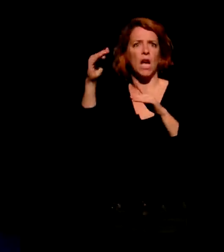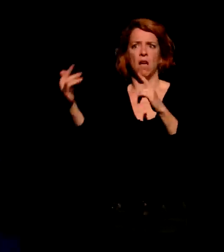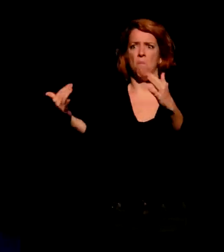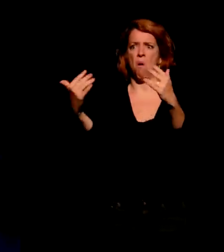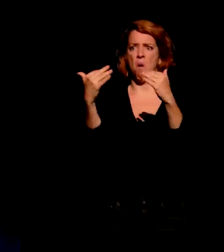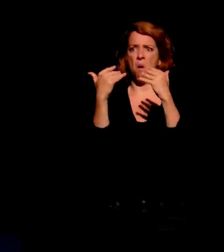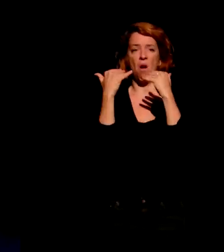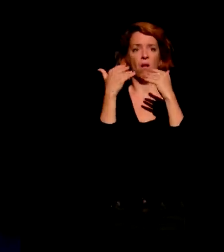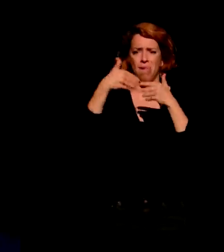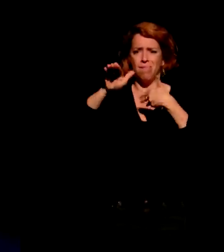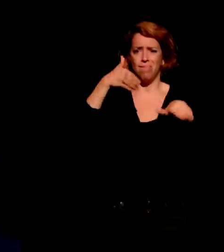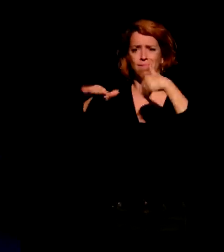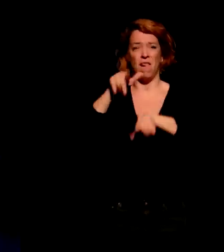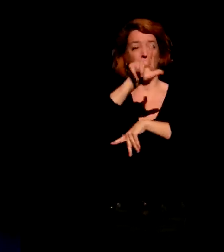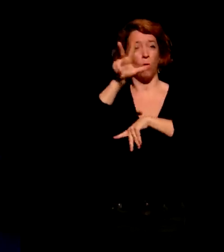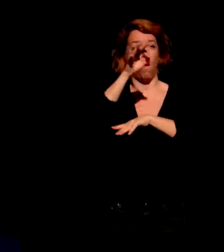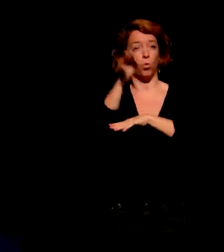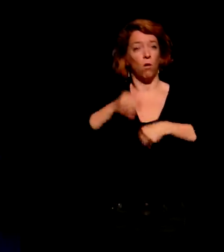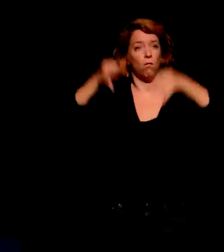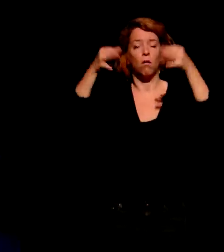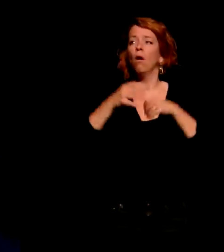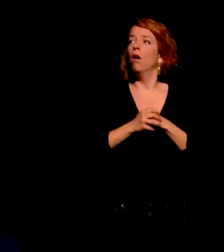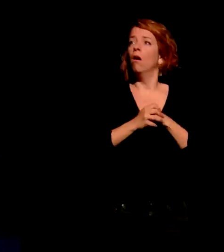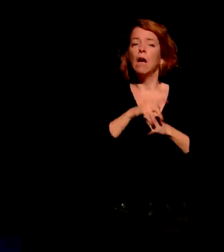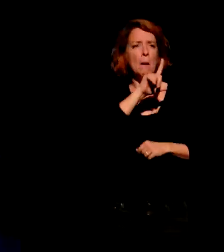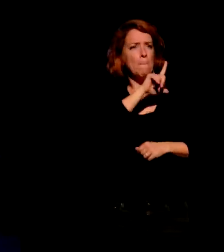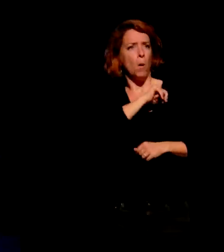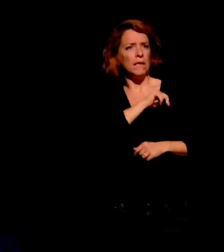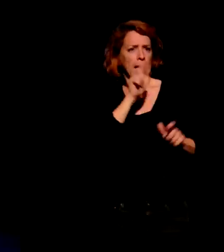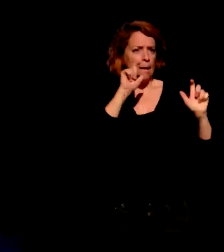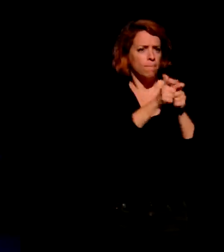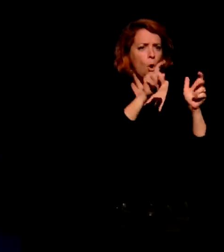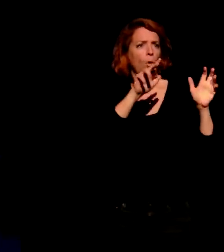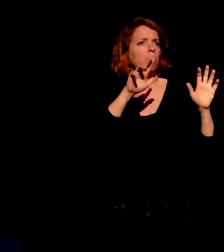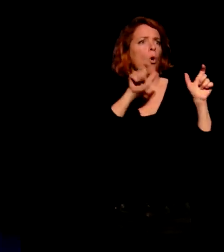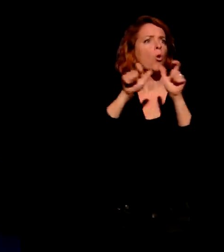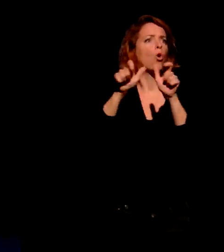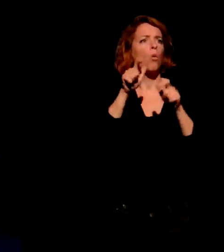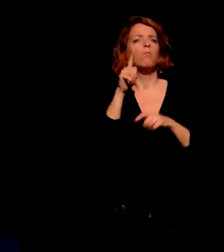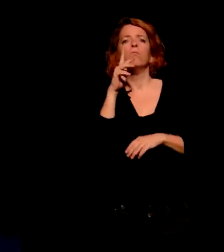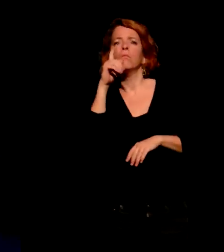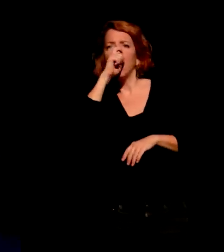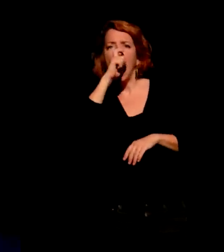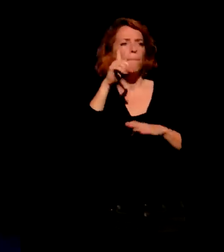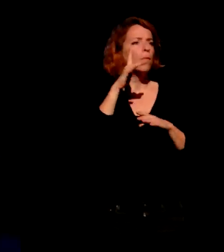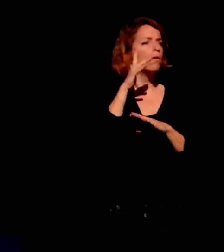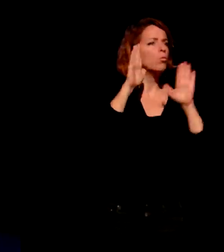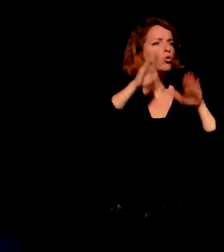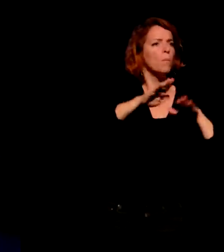de 23%, le nombre de contrôles de police, de présumés délinquants, qu'ils soient d'origine arabo-musulmane, afro-antillaise